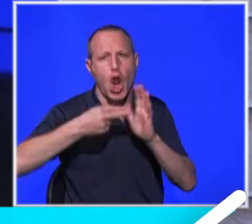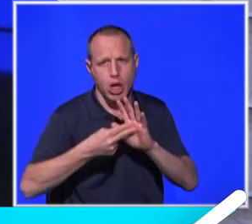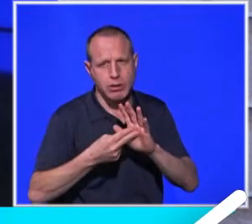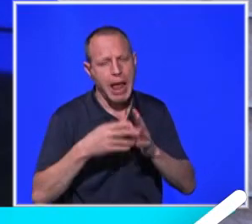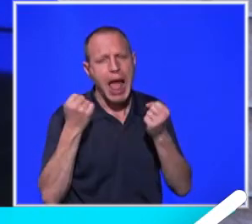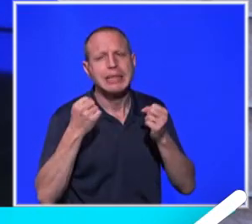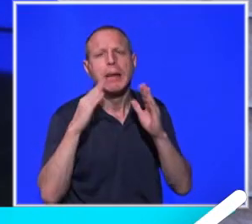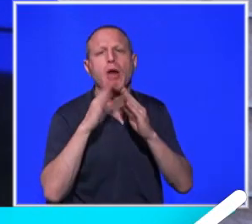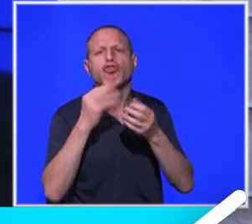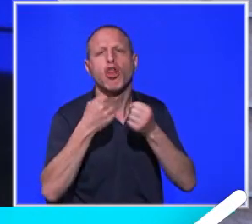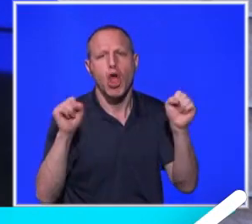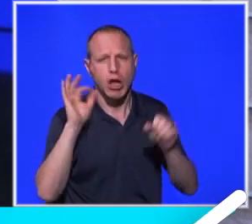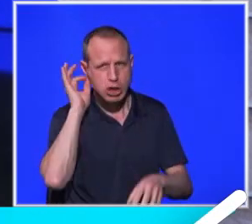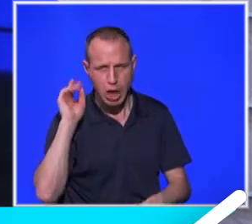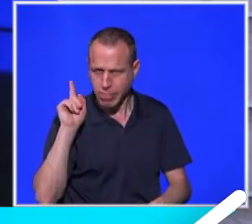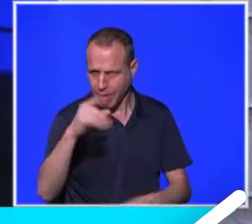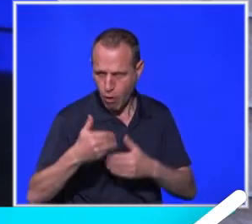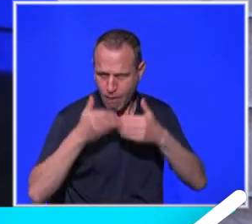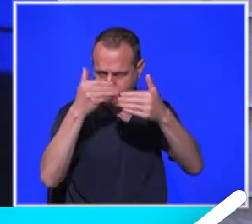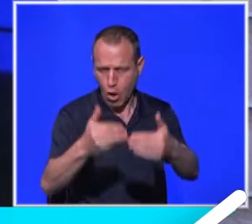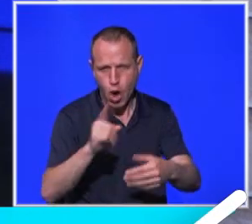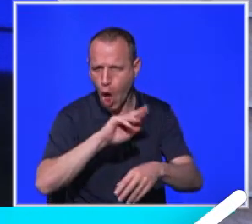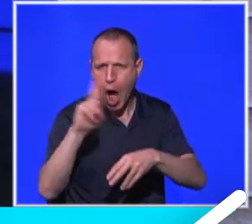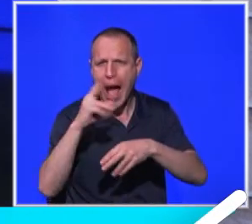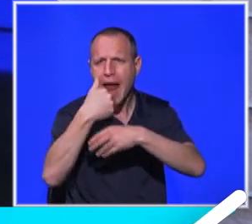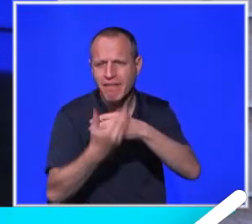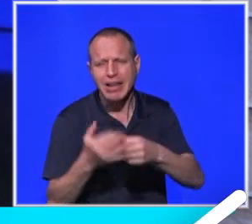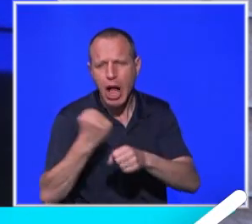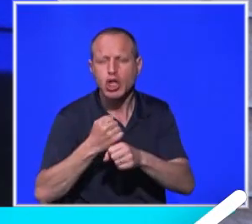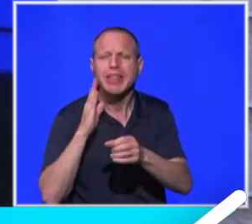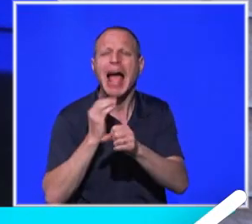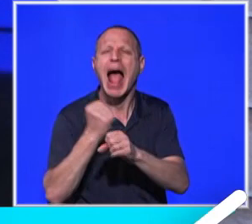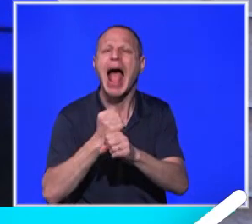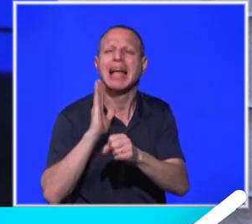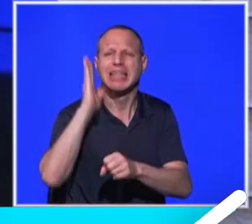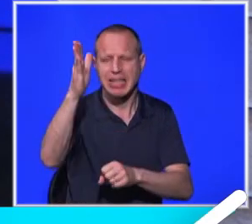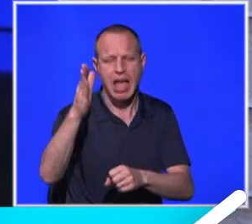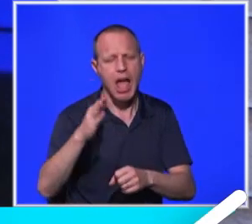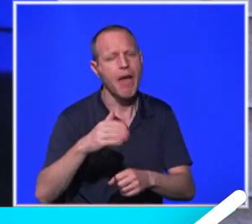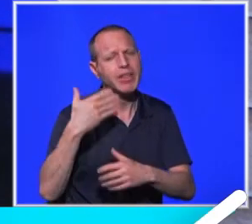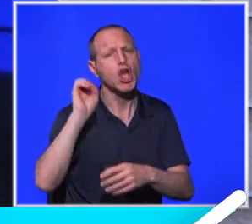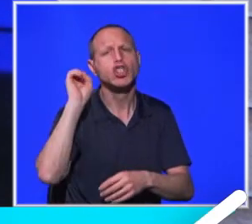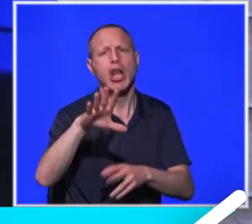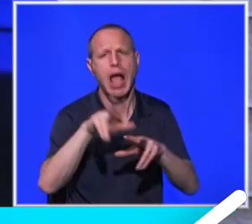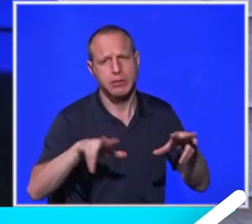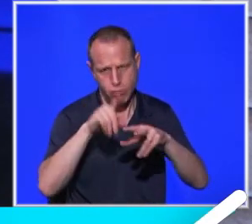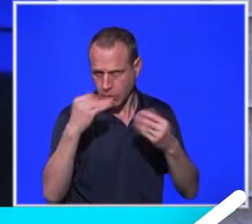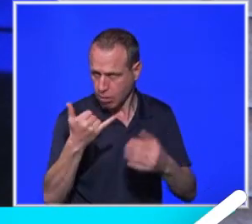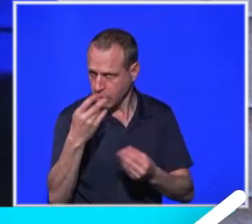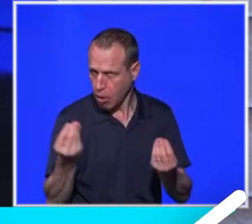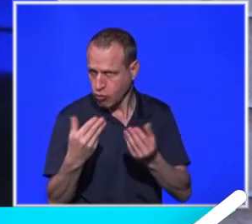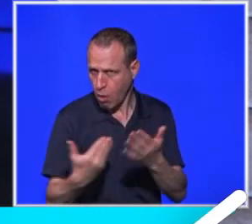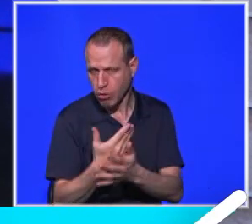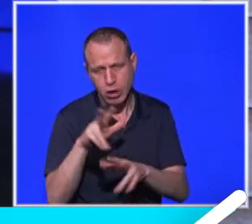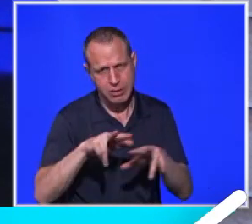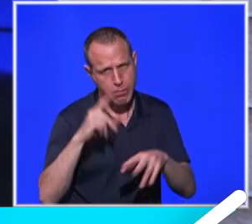שאישה תבוא לפרונט, לא רק בשביל לפרנס, אלא כדי לעשות קריירה או כדי לדאוג לציבור ותהיה שליחת ציבור, כן, זה משהו חדש שהציבור החרדי